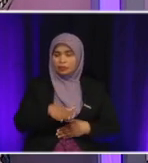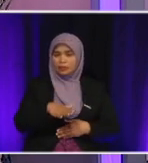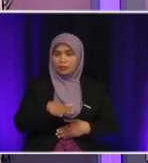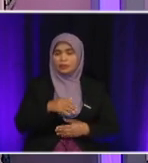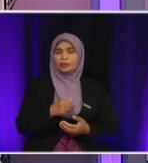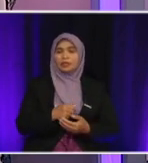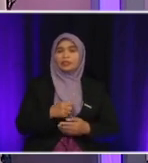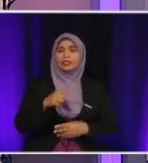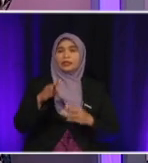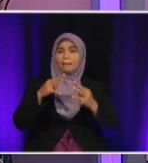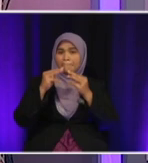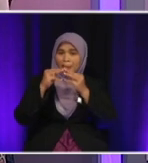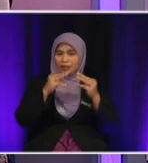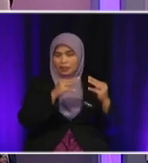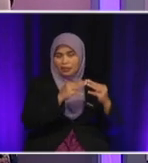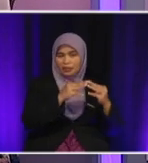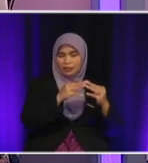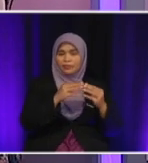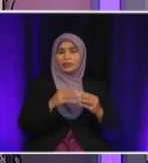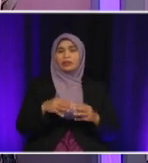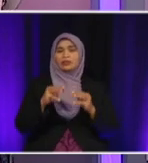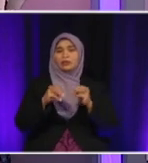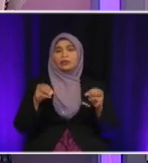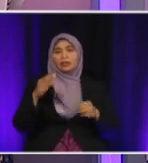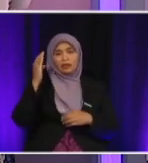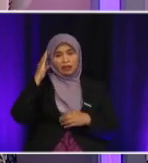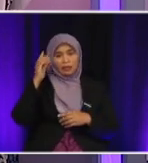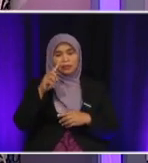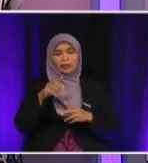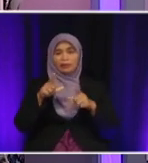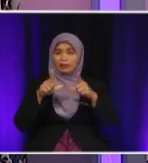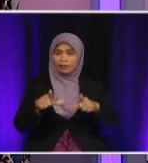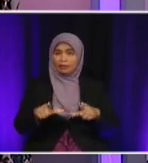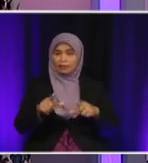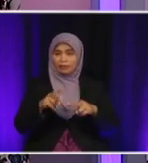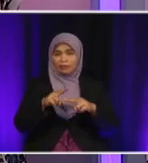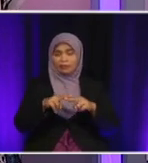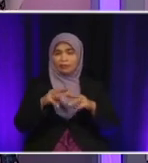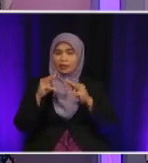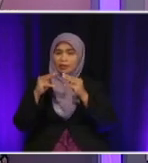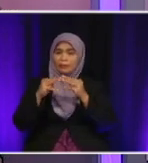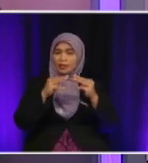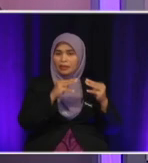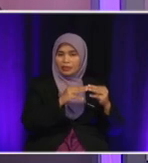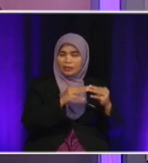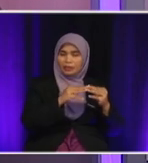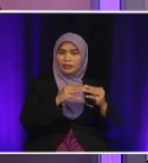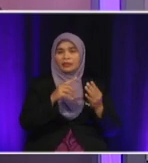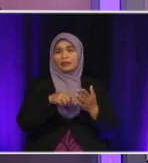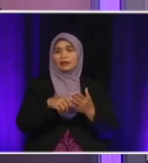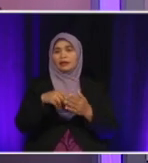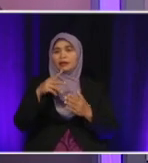di Madinah murid-murid tahu tak di manakah letaknya kedudukan Madinah Ah ini ilah